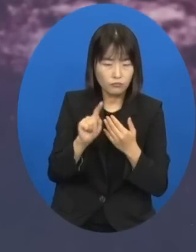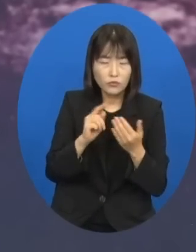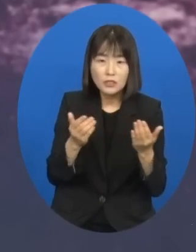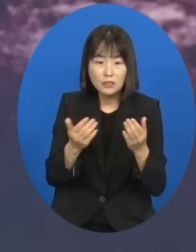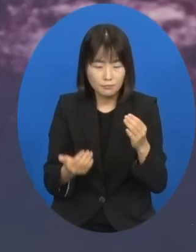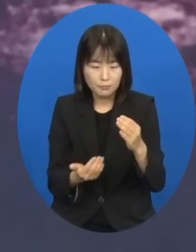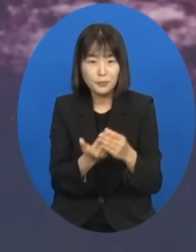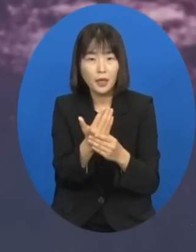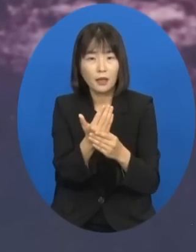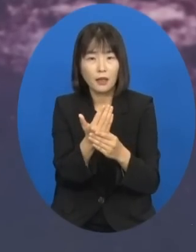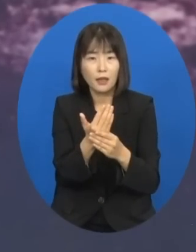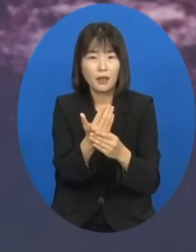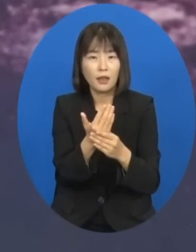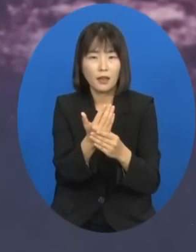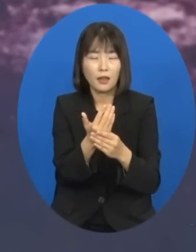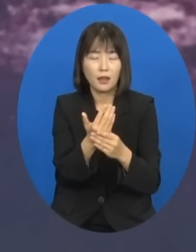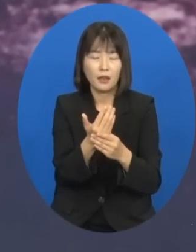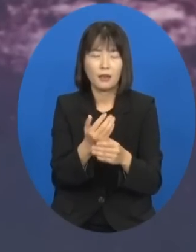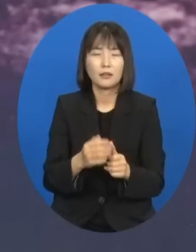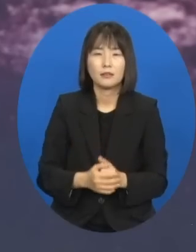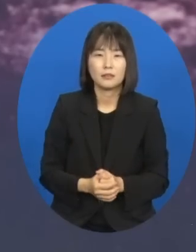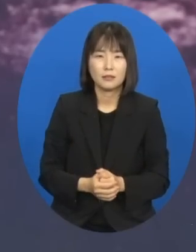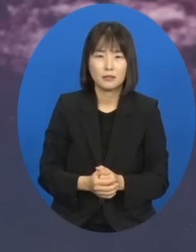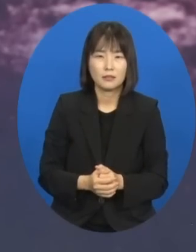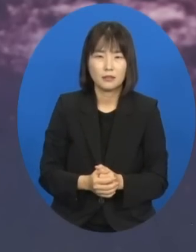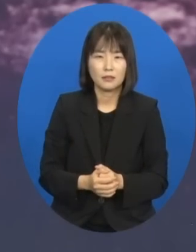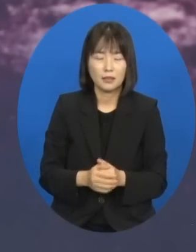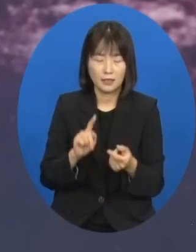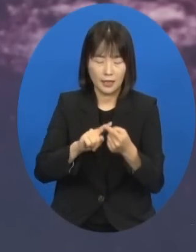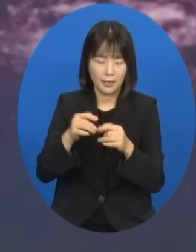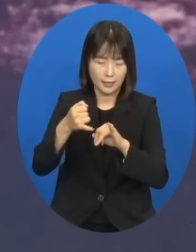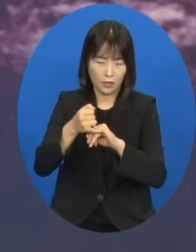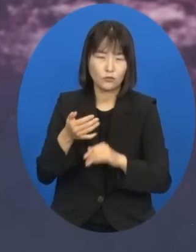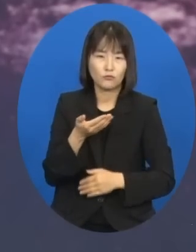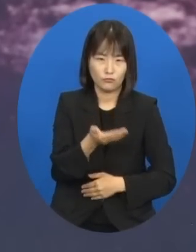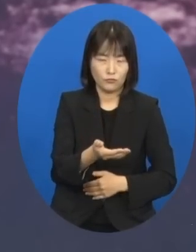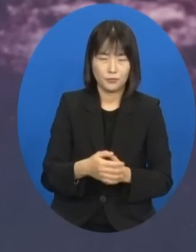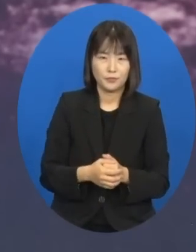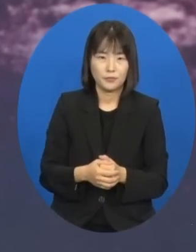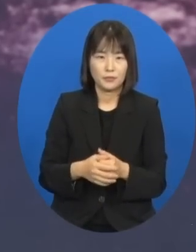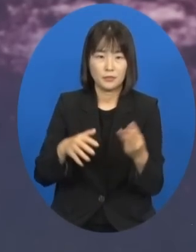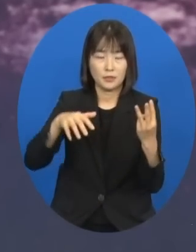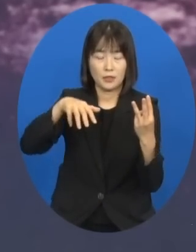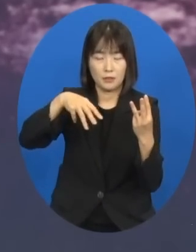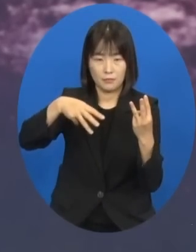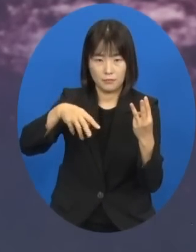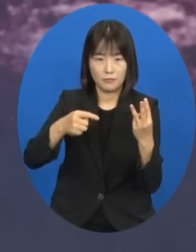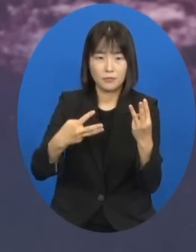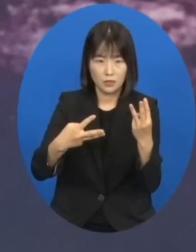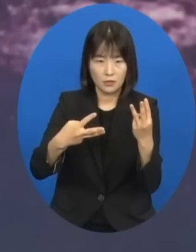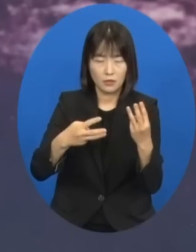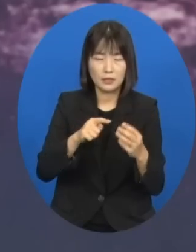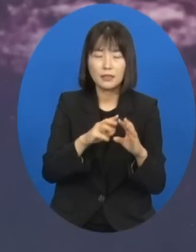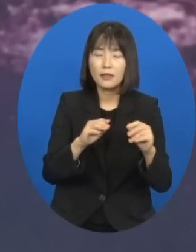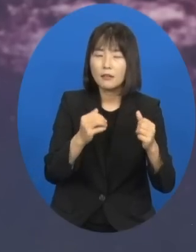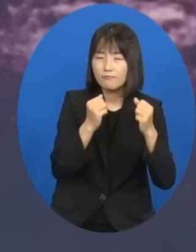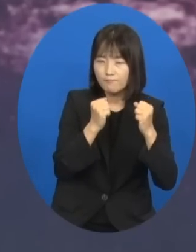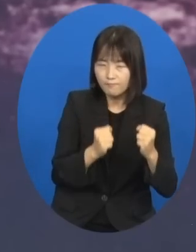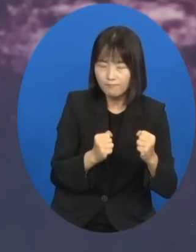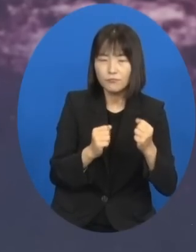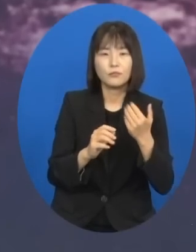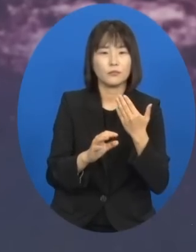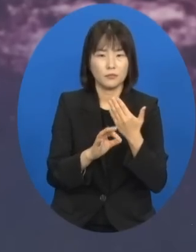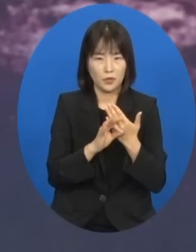것인지, 그리고 어떤 그 약속을 들려주시죠. 자, 3절에 이 땅에 너가 거류하면 stay in이라고 되어